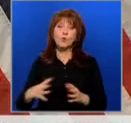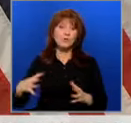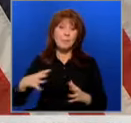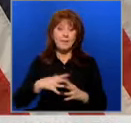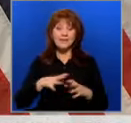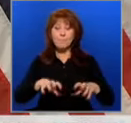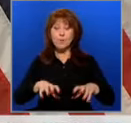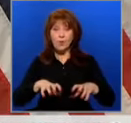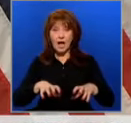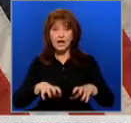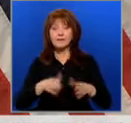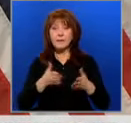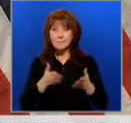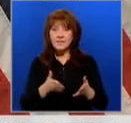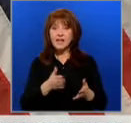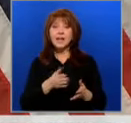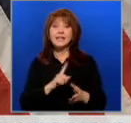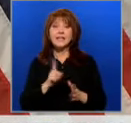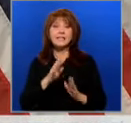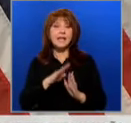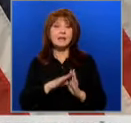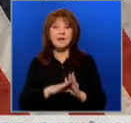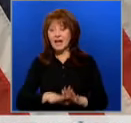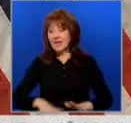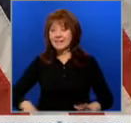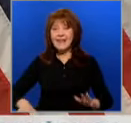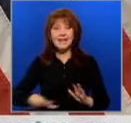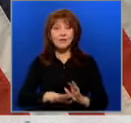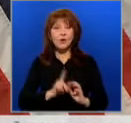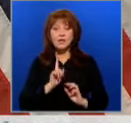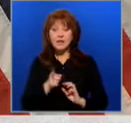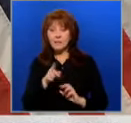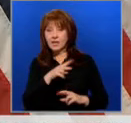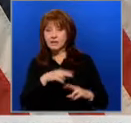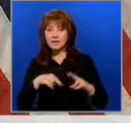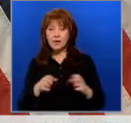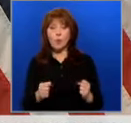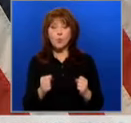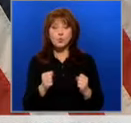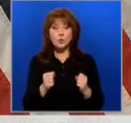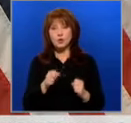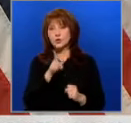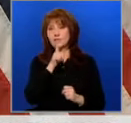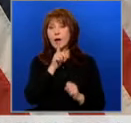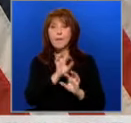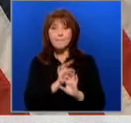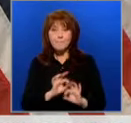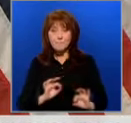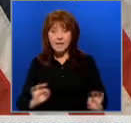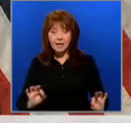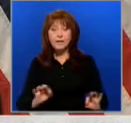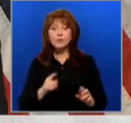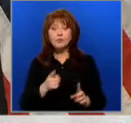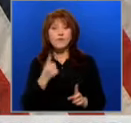блокада или обсада на ивицата, да не се намалява територията й. Трябва да търсим устойчив мир, а това означава Западния бряг и